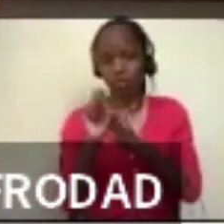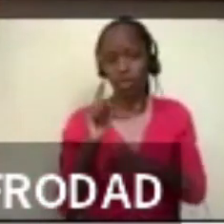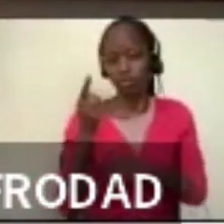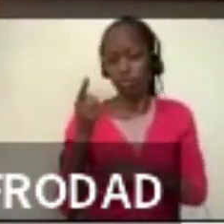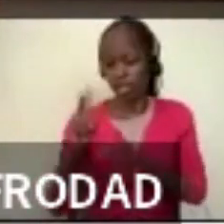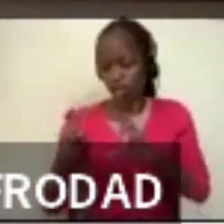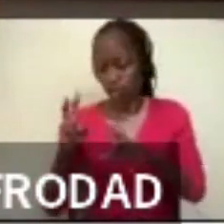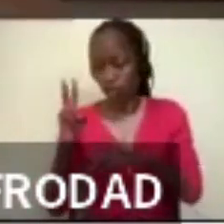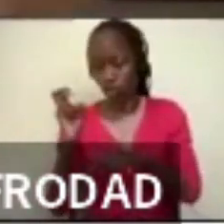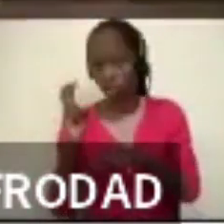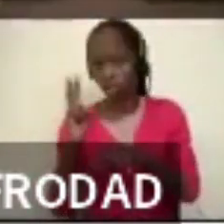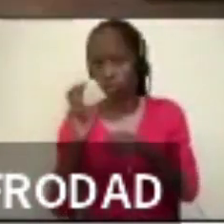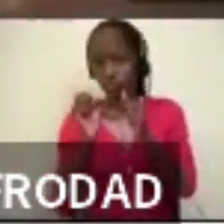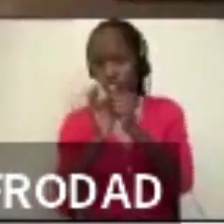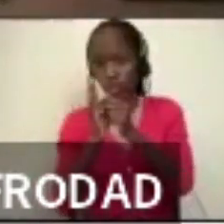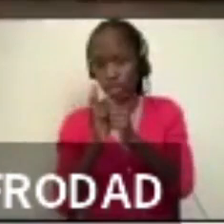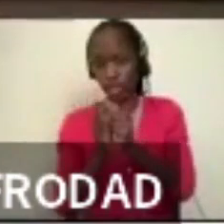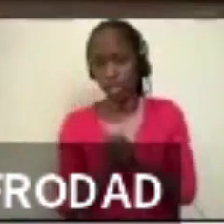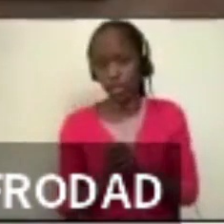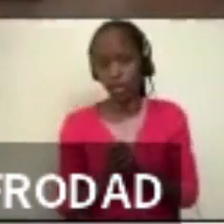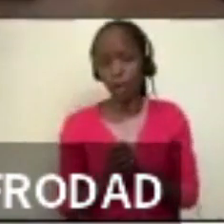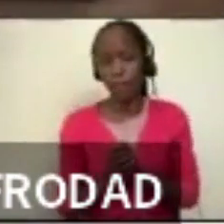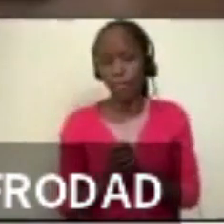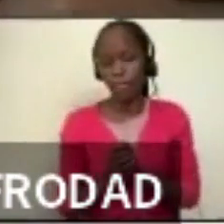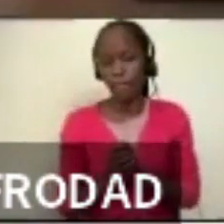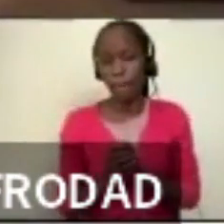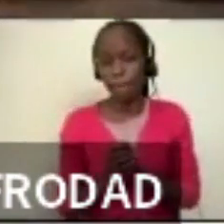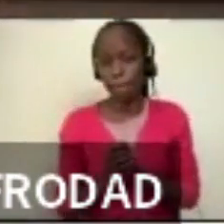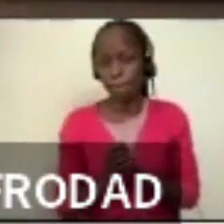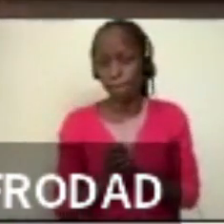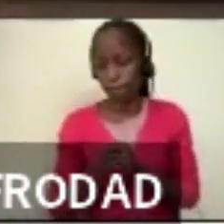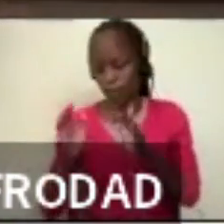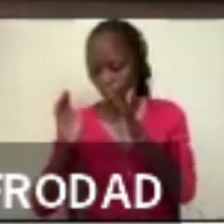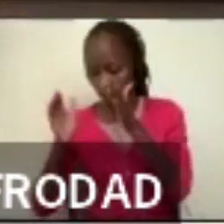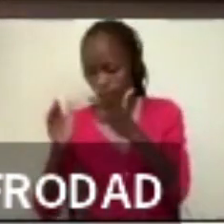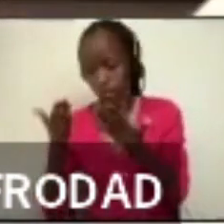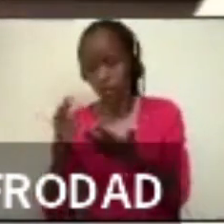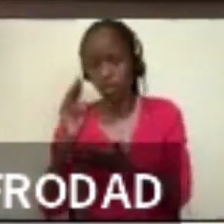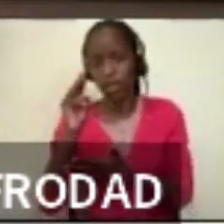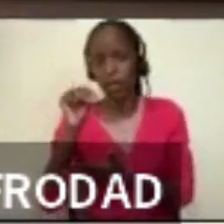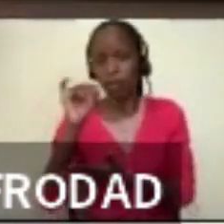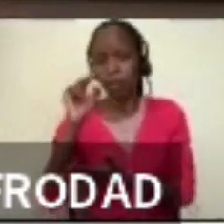Fatal Extraction. C'est sur une mine australienne basée au Burkina Faso.